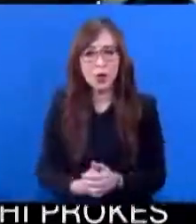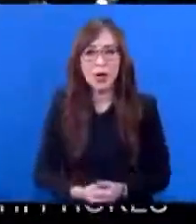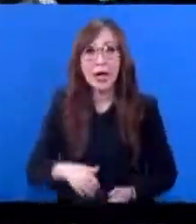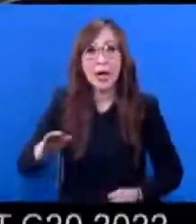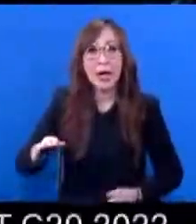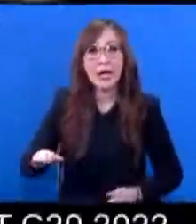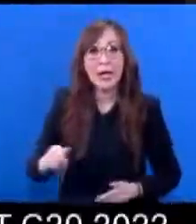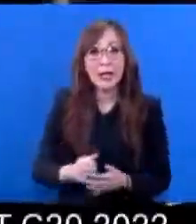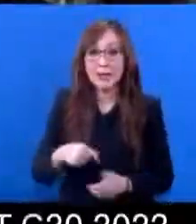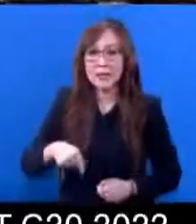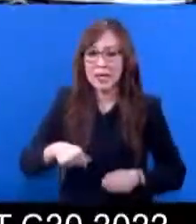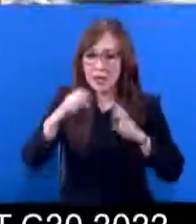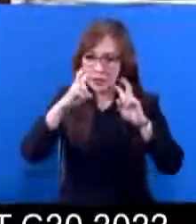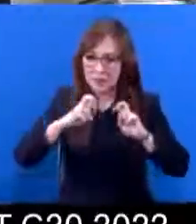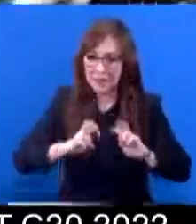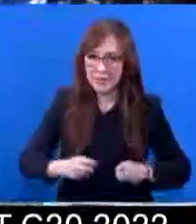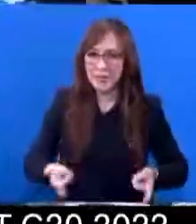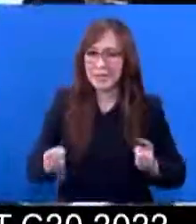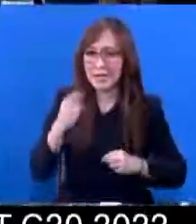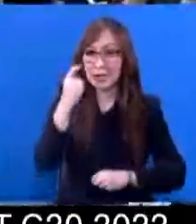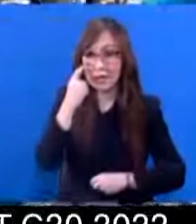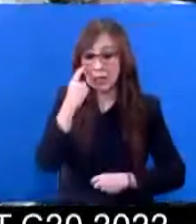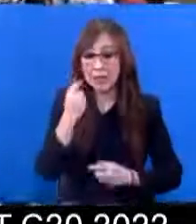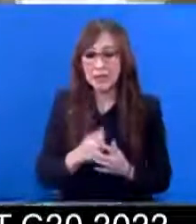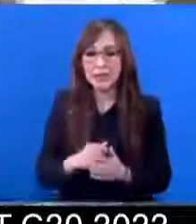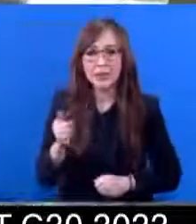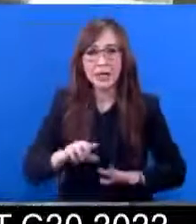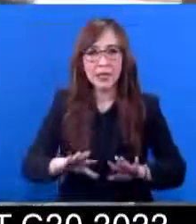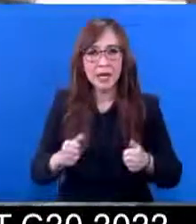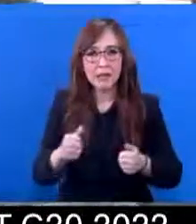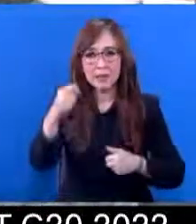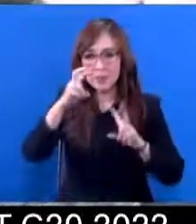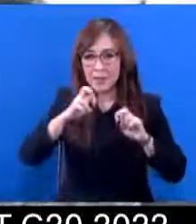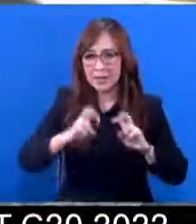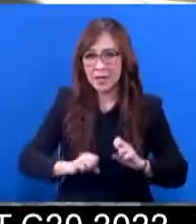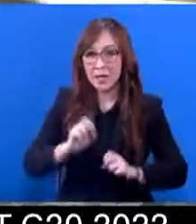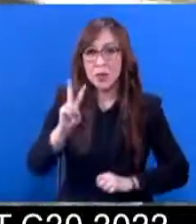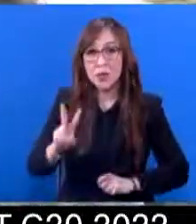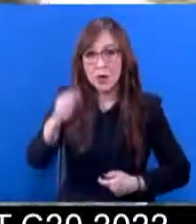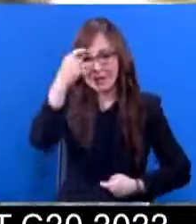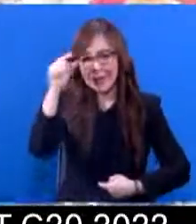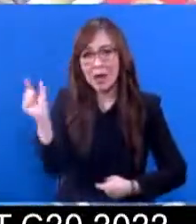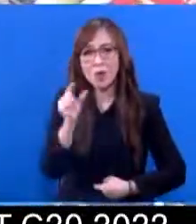masih menjalani pemeriksaan sebagai saksi. Sementara dari hasil pemeriksaan, kedua tersangka utama diduga dendam